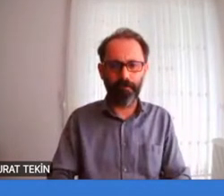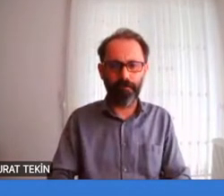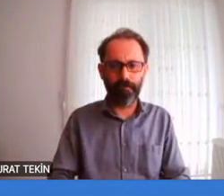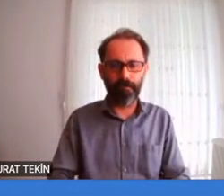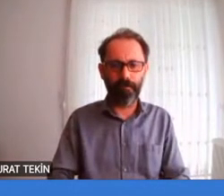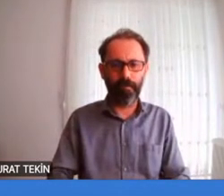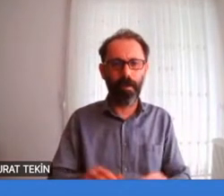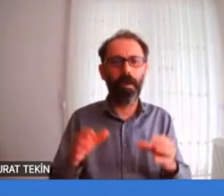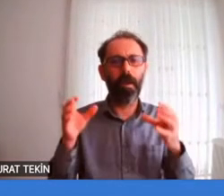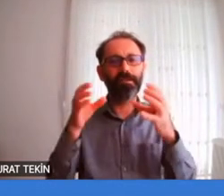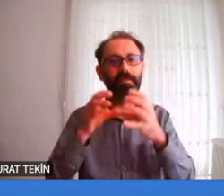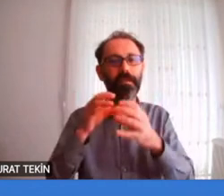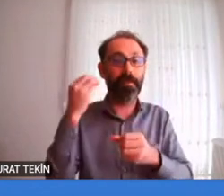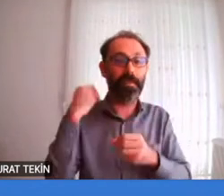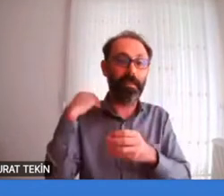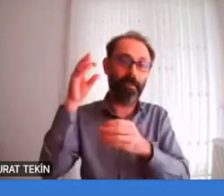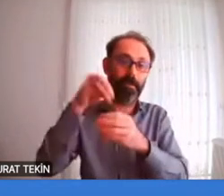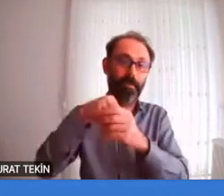yeni katıldım.